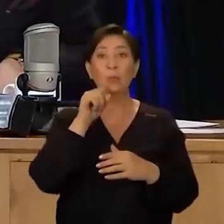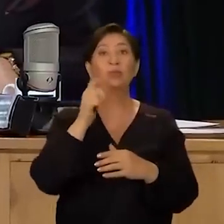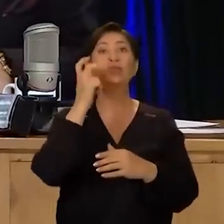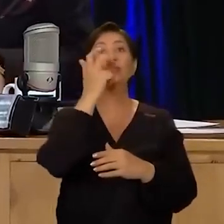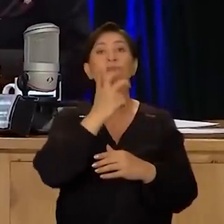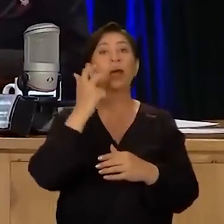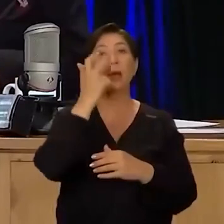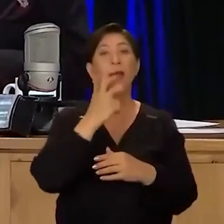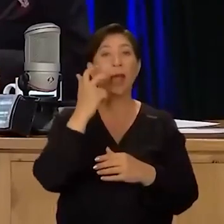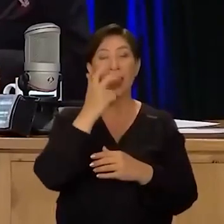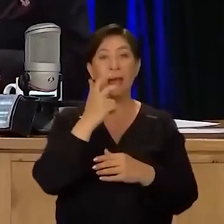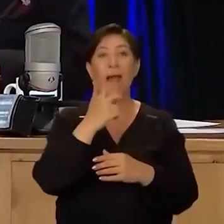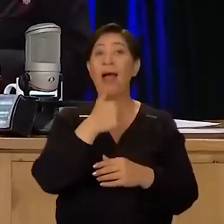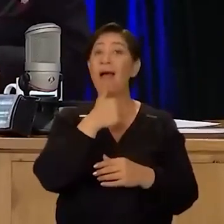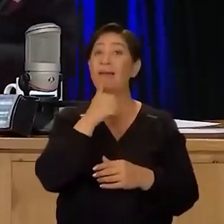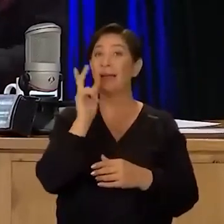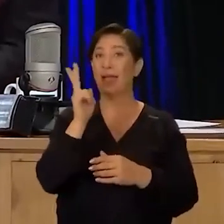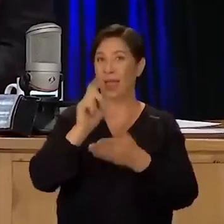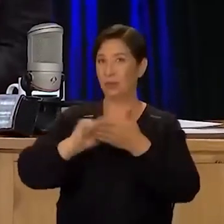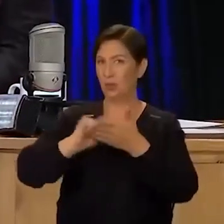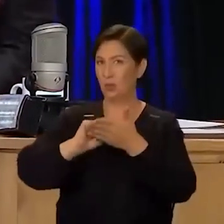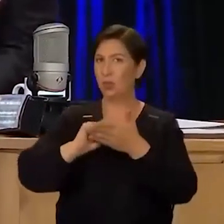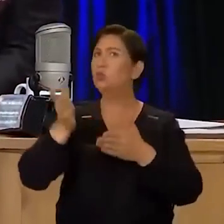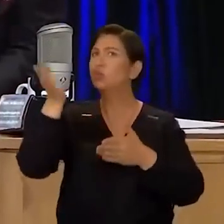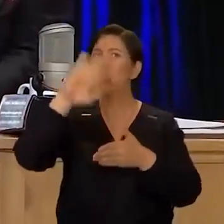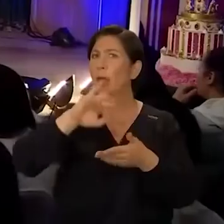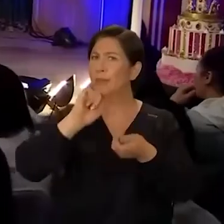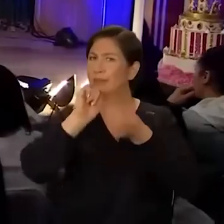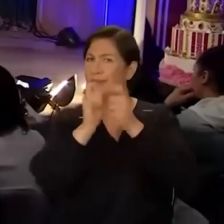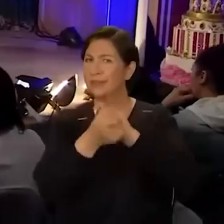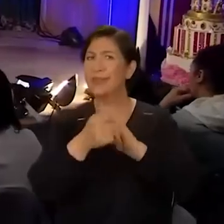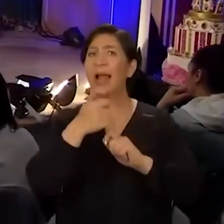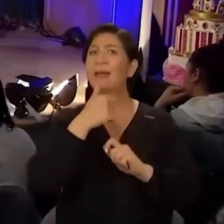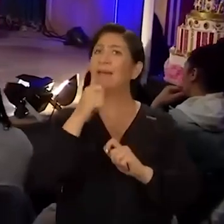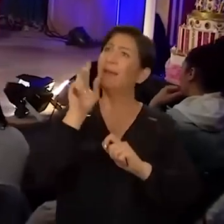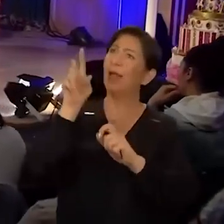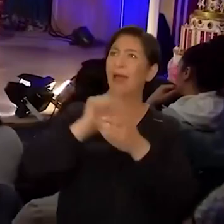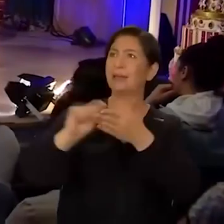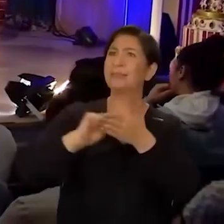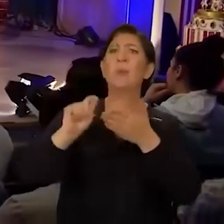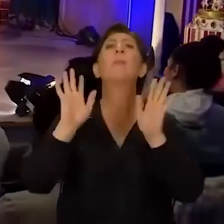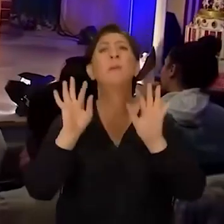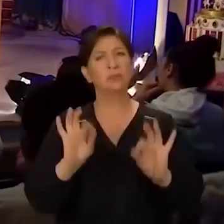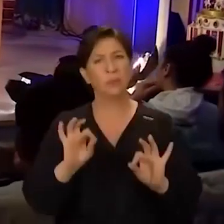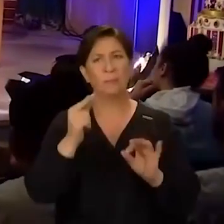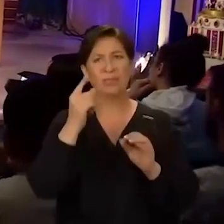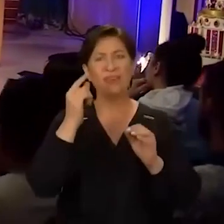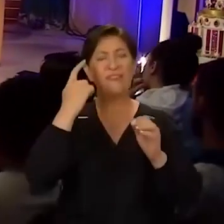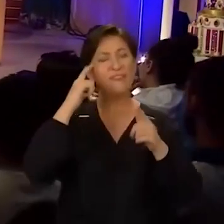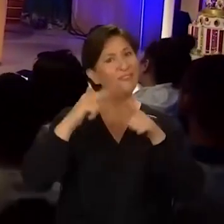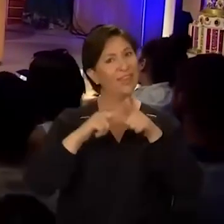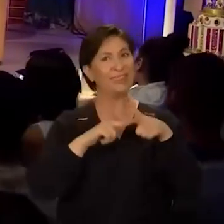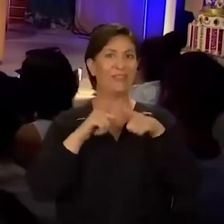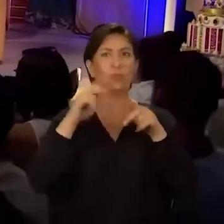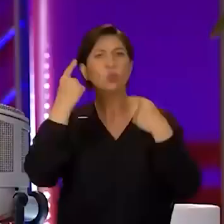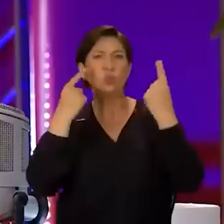şarkılar erkeklere yazılıyordu sonra artık galiba erkeklere yazılmamaya başlandı biraz daha biraz daha felsefi olmaya